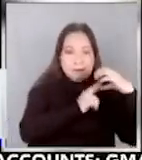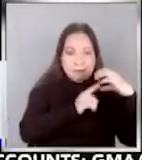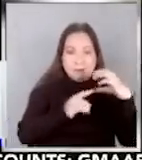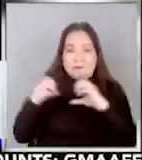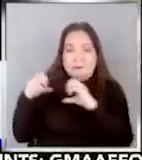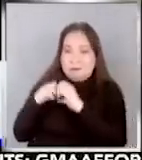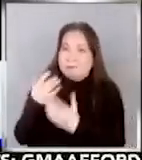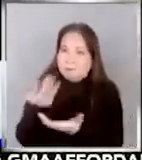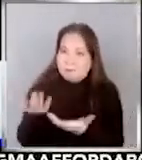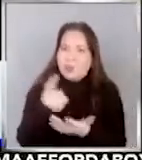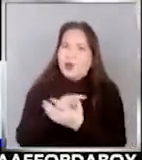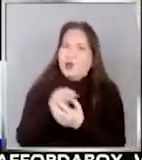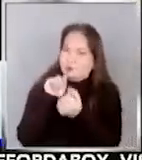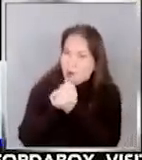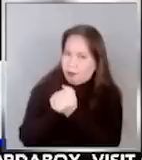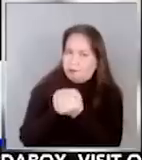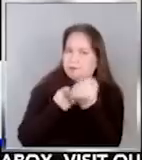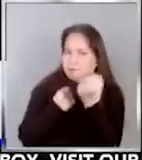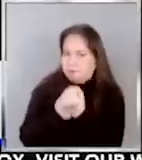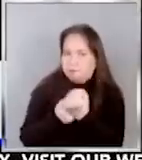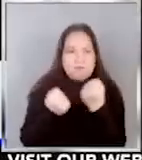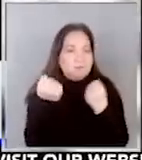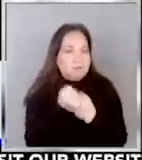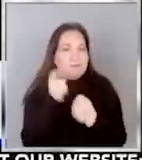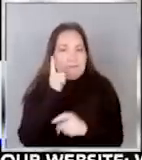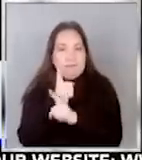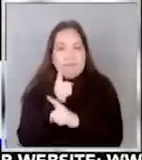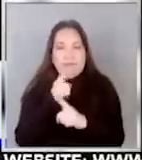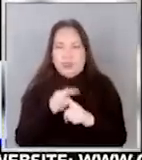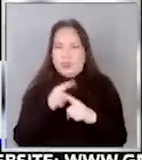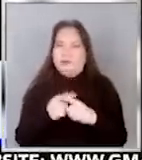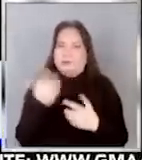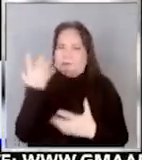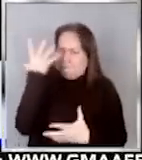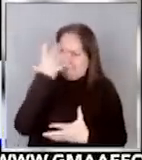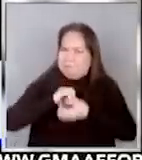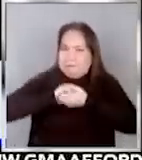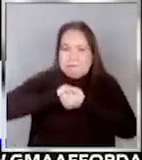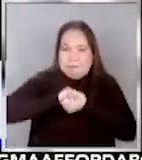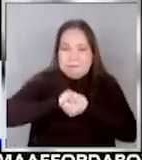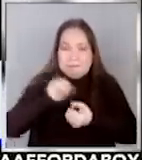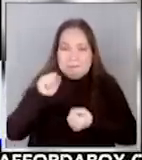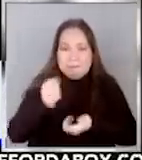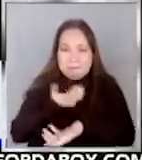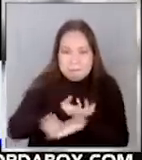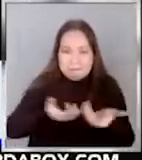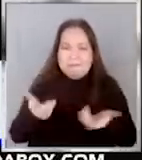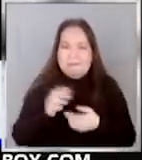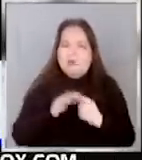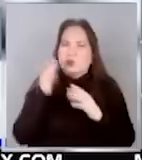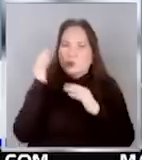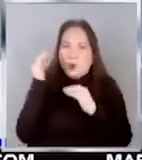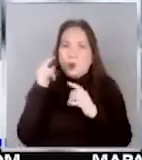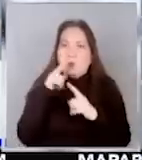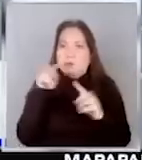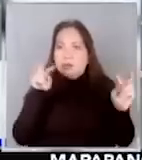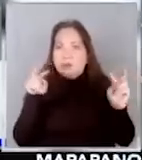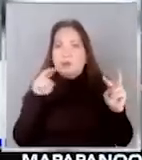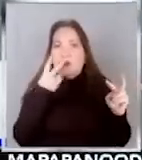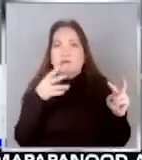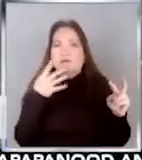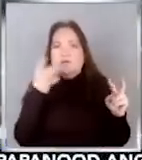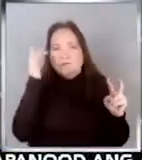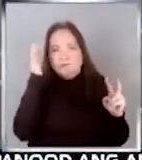behind them. It's really a very good collaboration. And we hope that makikita ito ng viewers.